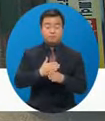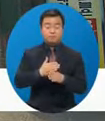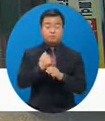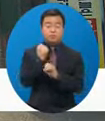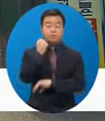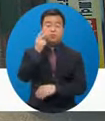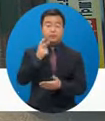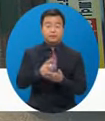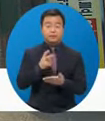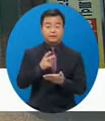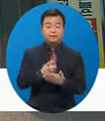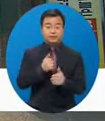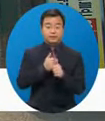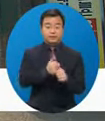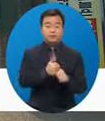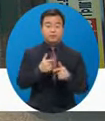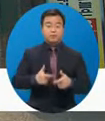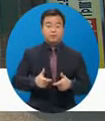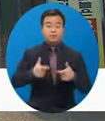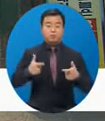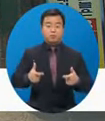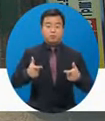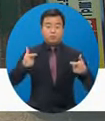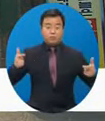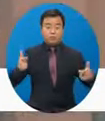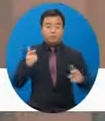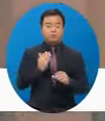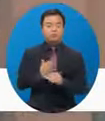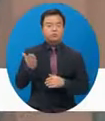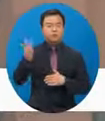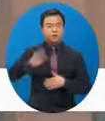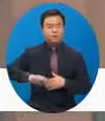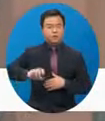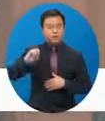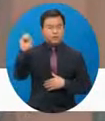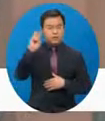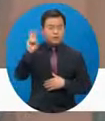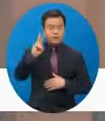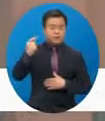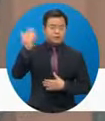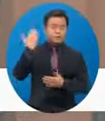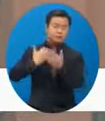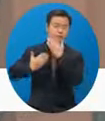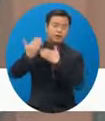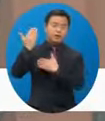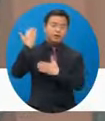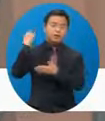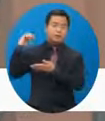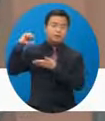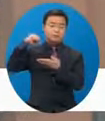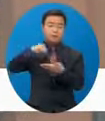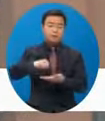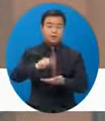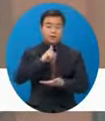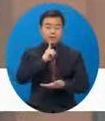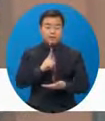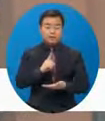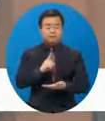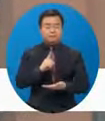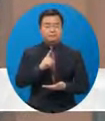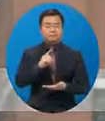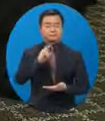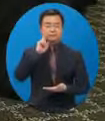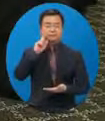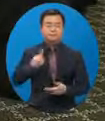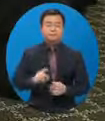어 확대되어 왔는데 갑자기 이걸 다시 과거로 돌리자 하는 것은 민주주의 발전해도 맞지